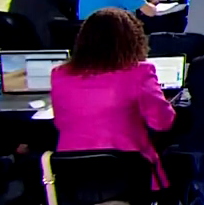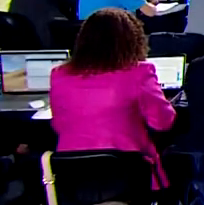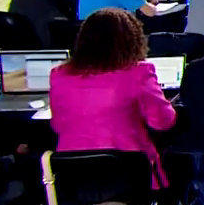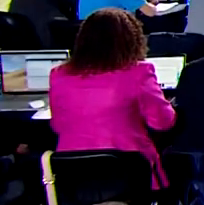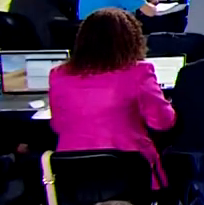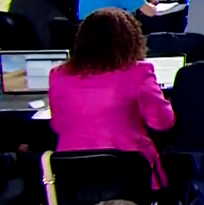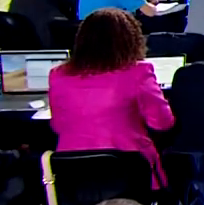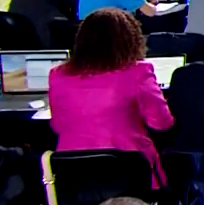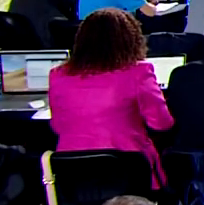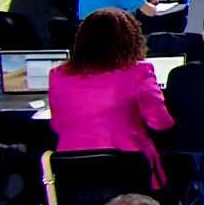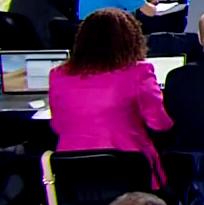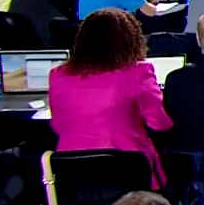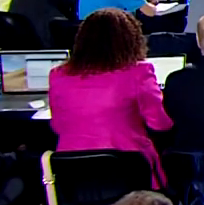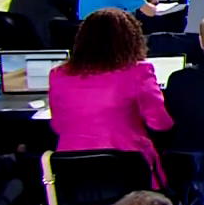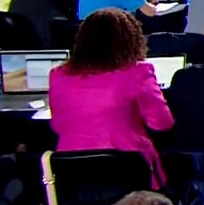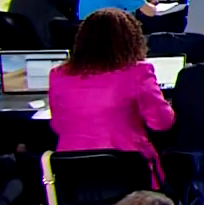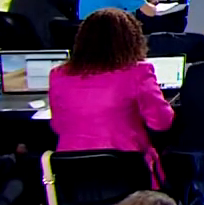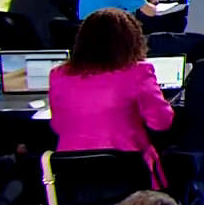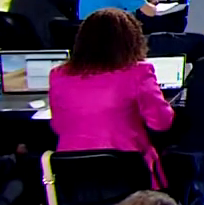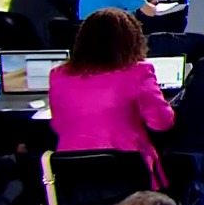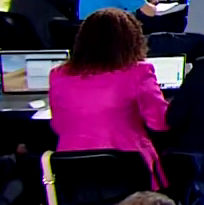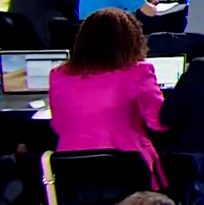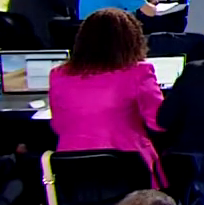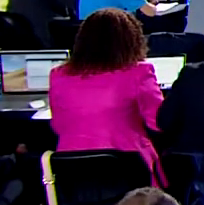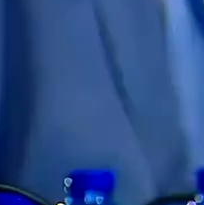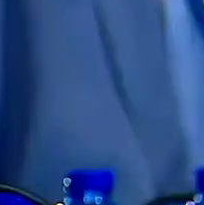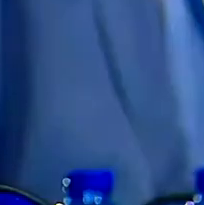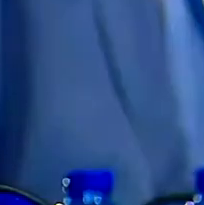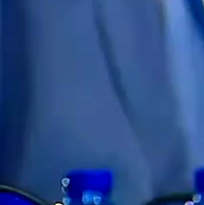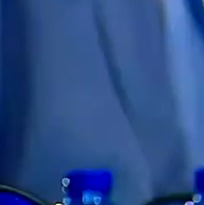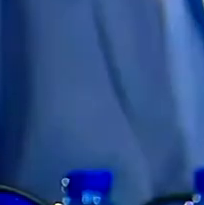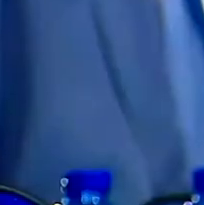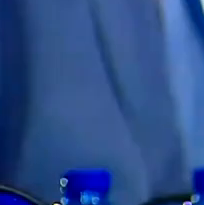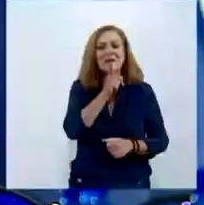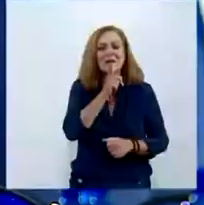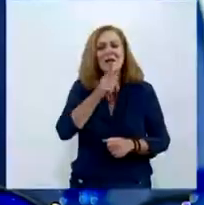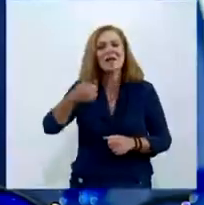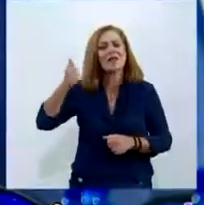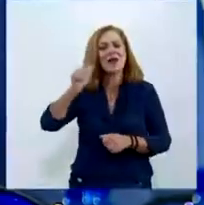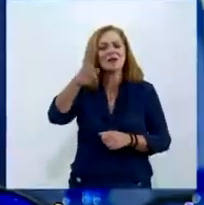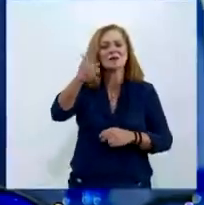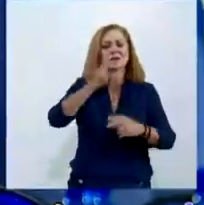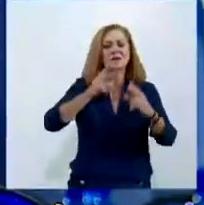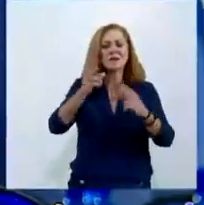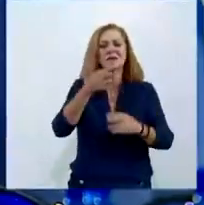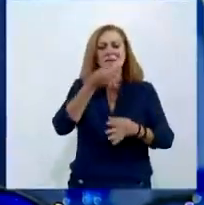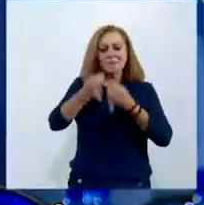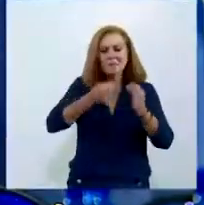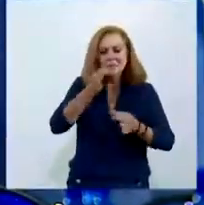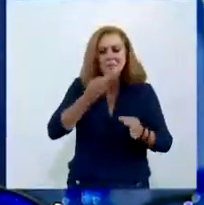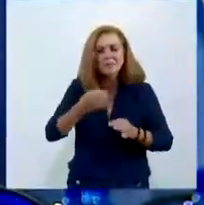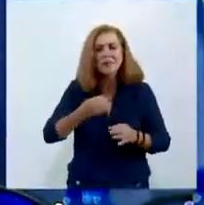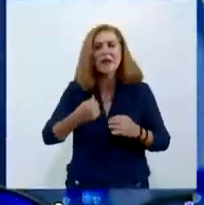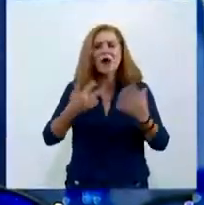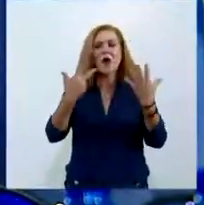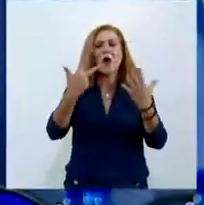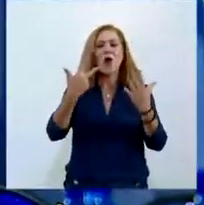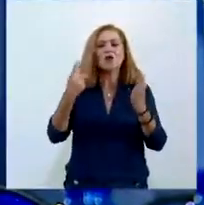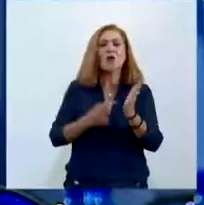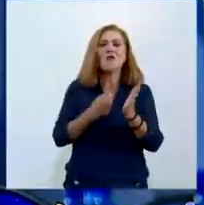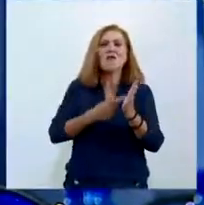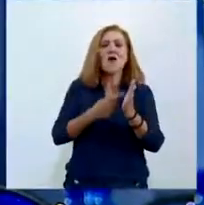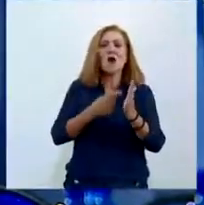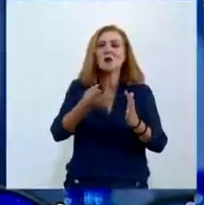Πρόεδρε. Θα επιμείνω περίπου στο ίδιο θέμα. Ακούγοντας χθες την ομιλία σας, μέτρησα 8 φορές τη λέξη